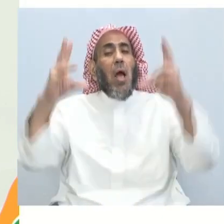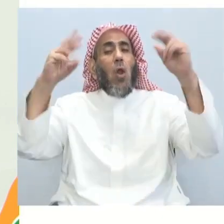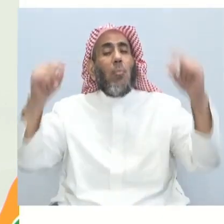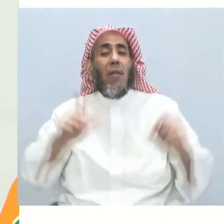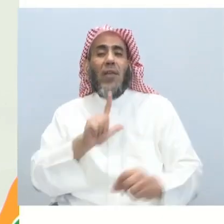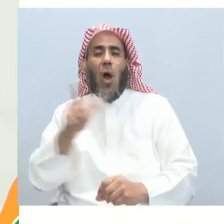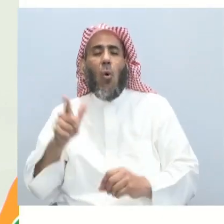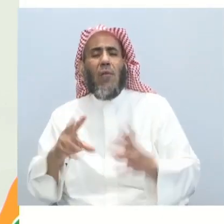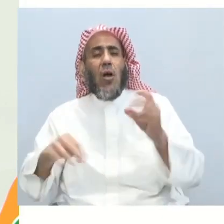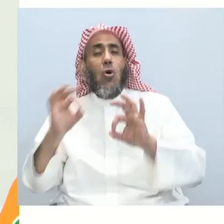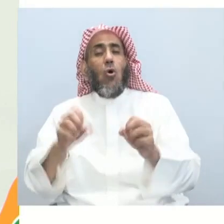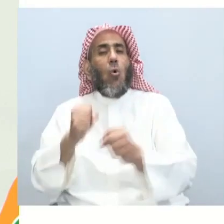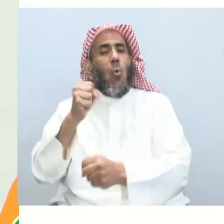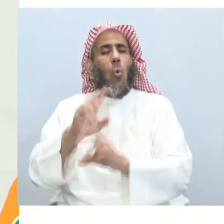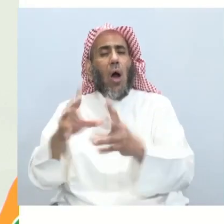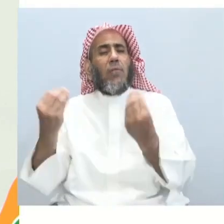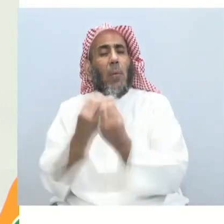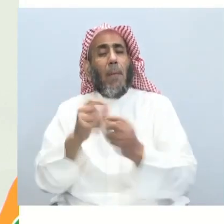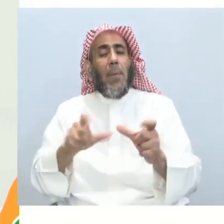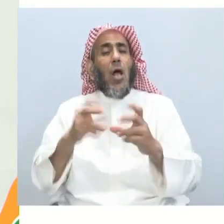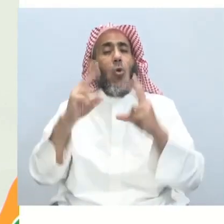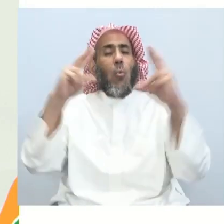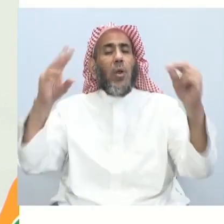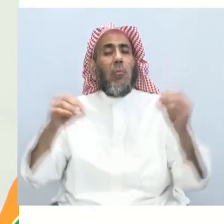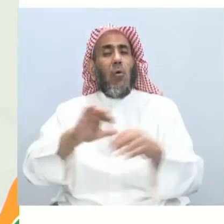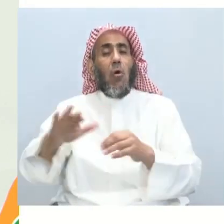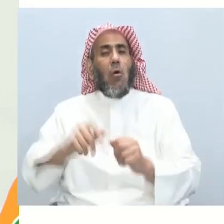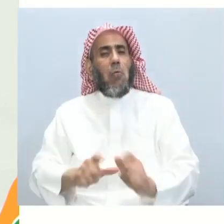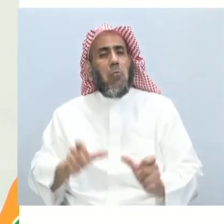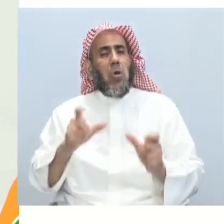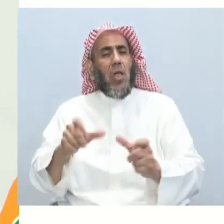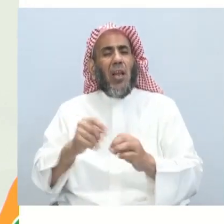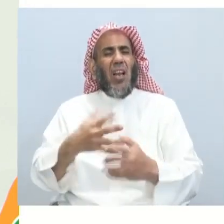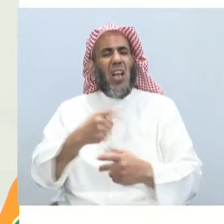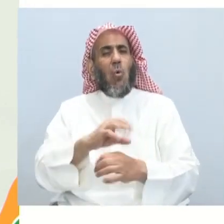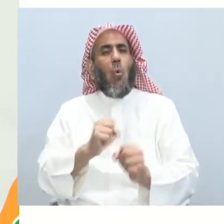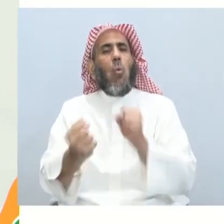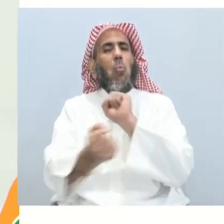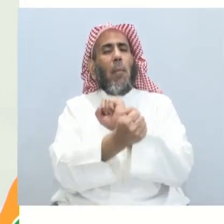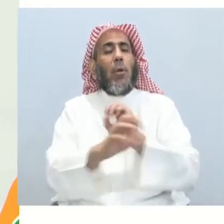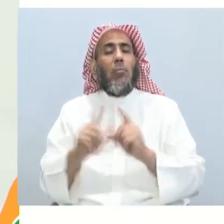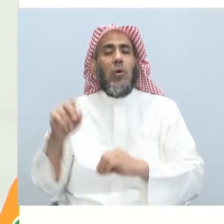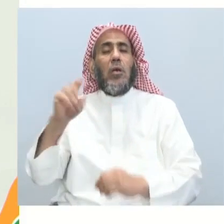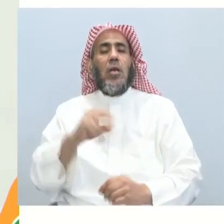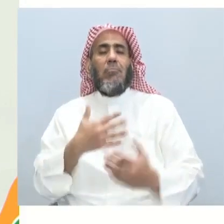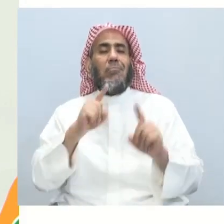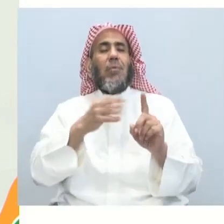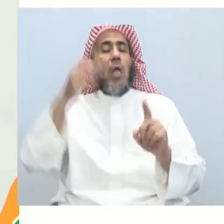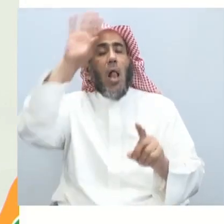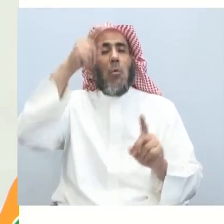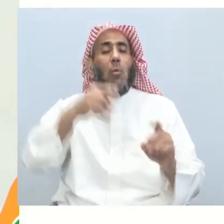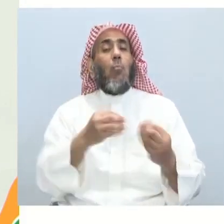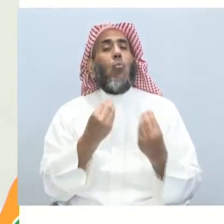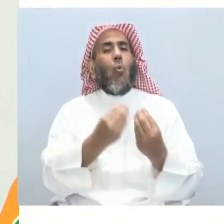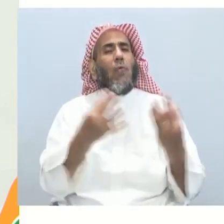يقول وقفت وما لبنان عنك بمعزل فصد دعت عنها الغله وهو مكبل يمدح الملك عبد العزيز في